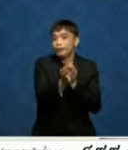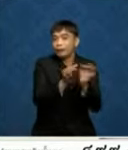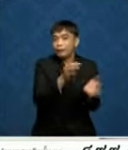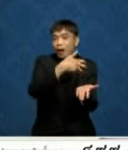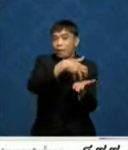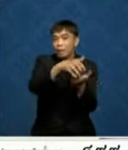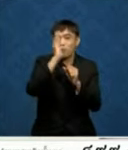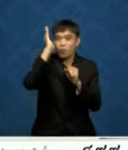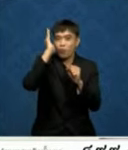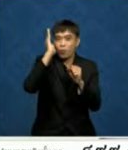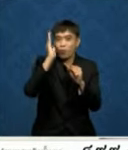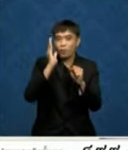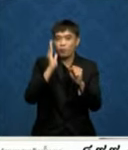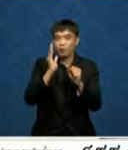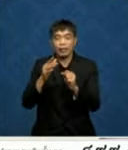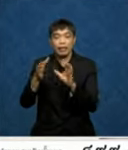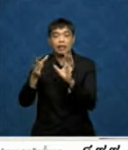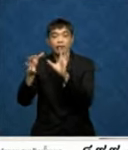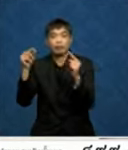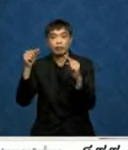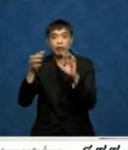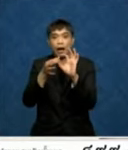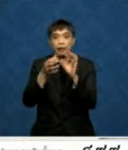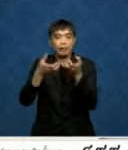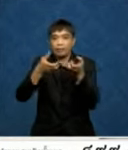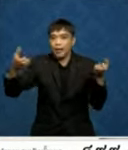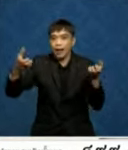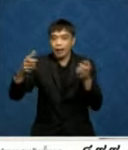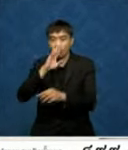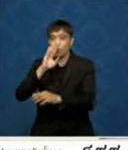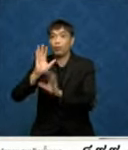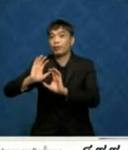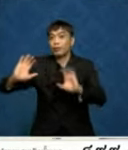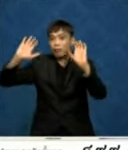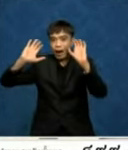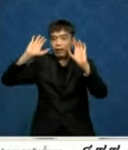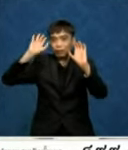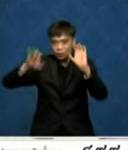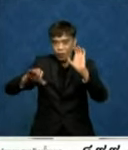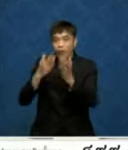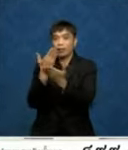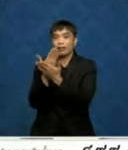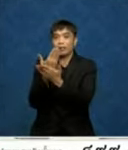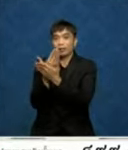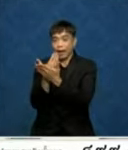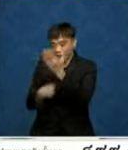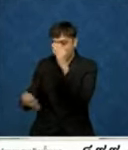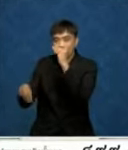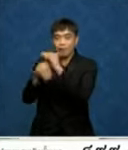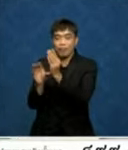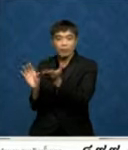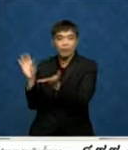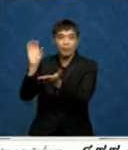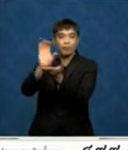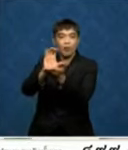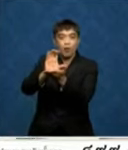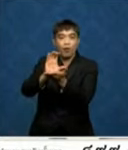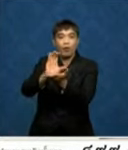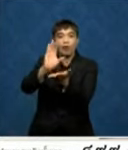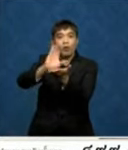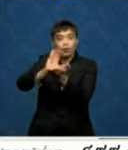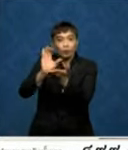ยังไม่รวมภาระทางการคลังในงบประมาณที่รัฐบาลต้องตั้งวงเงินจ่ายสมทบให้กับกองทุนบำเหน็จบ